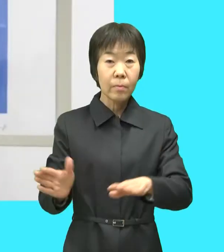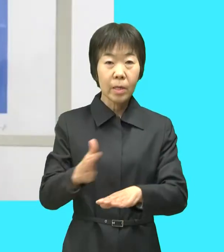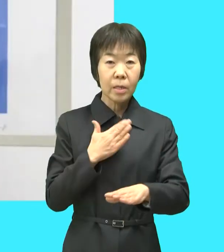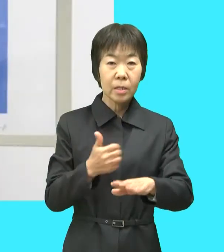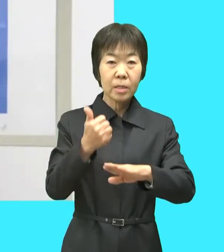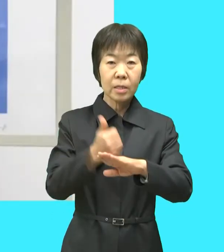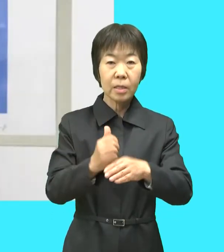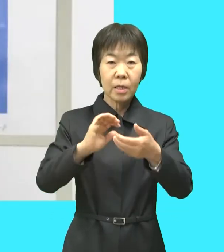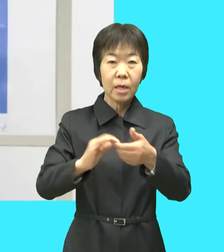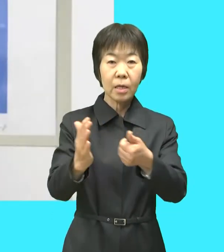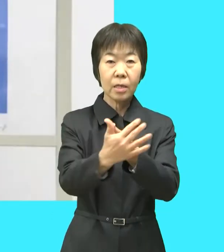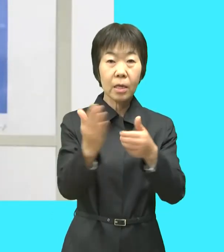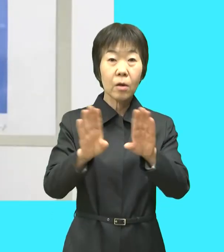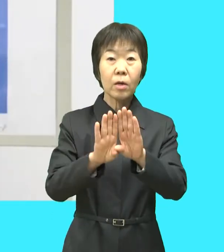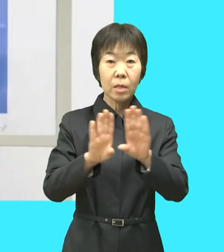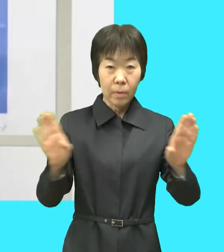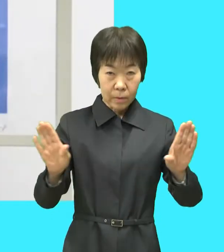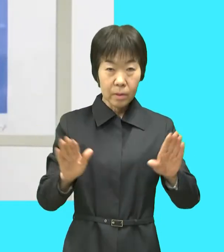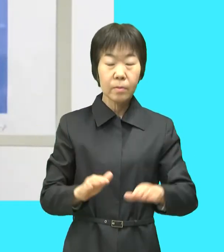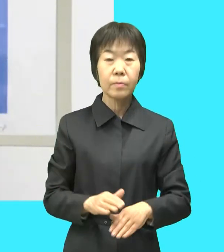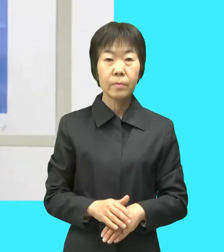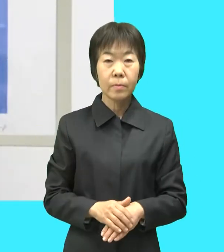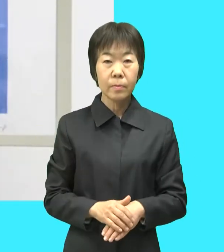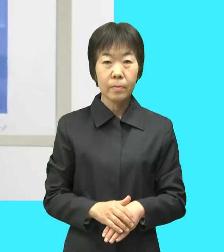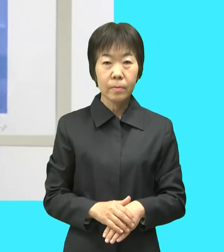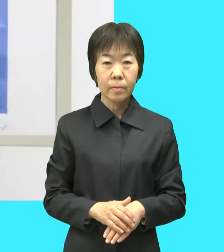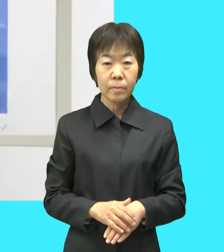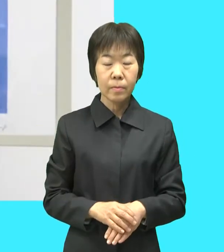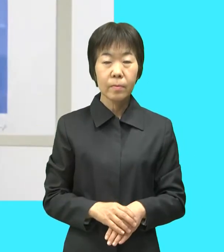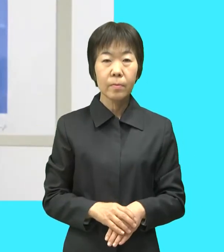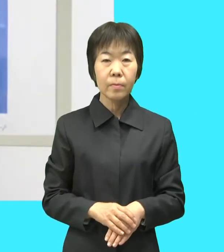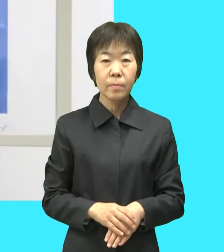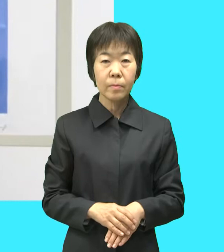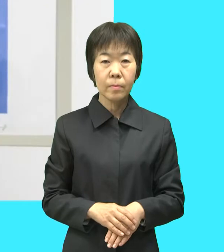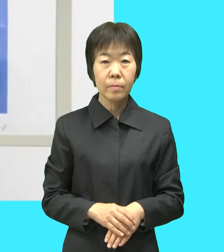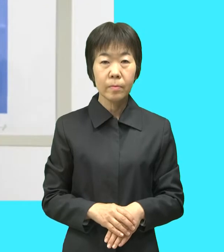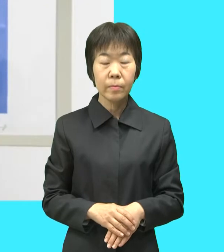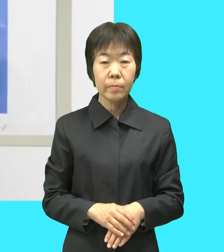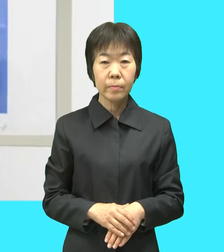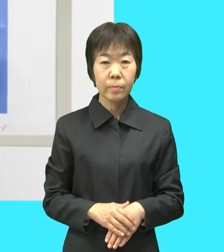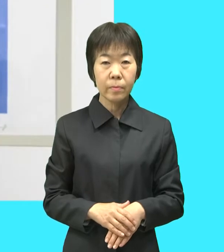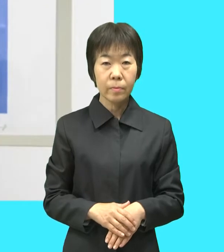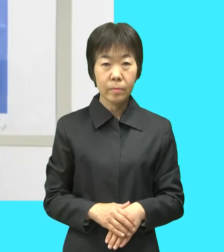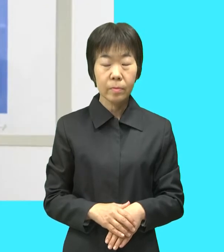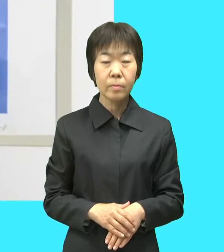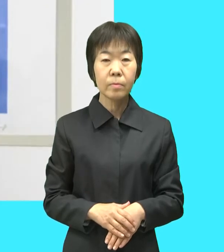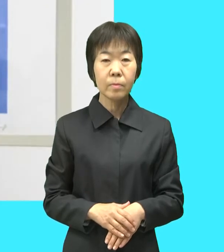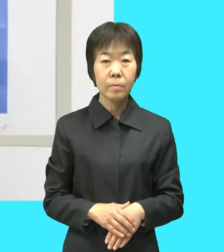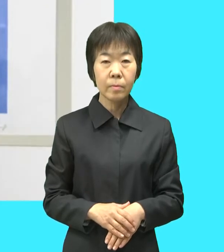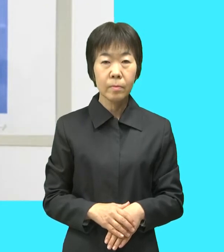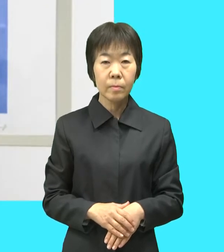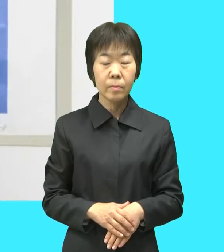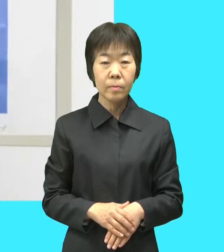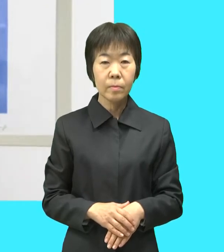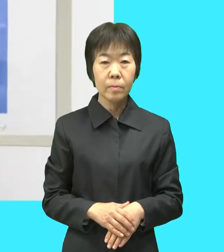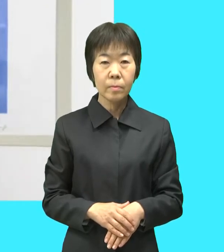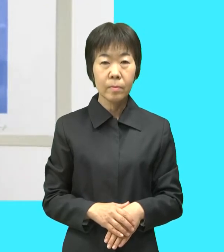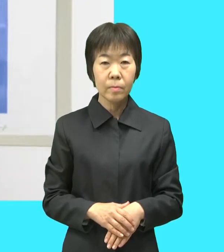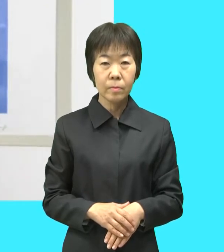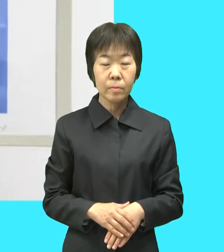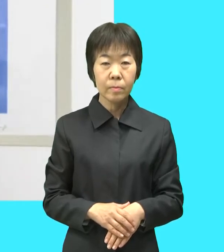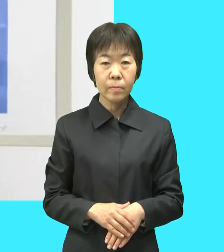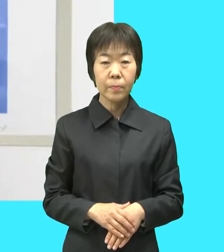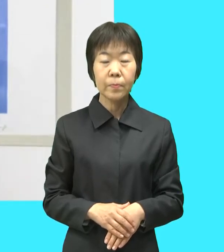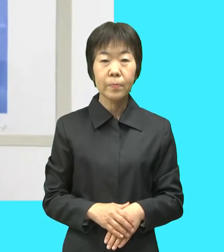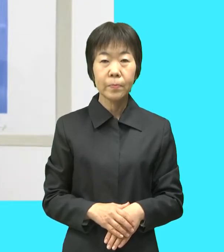ただいまから地位定例記者会見を始めます。ご質問のある方は挙手の上、社名とお名前をおっしゃってから発言をお願いいたします。ご質問ござい